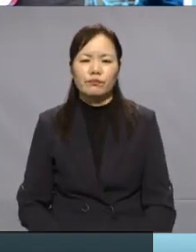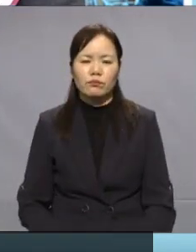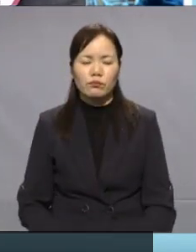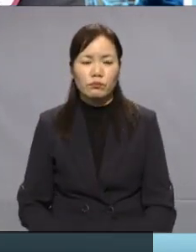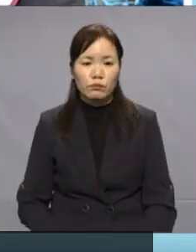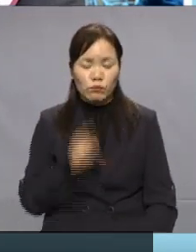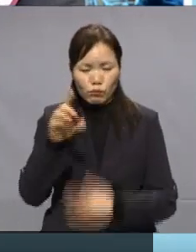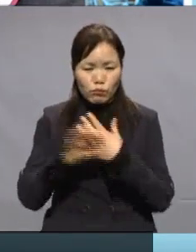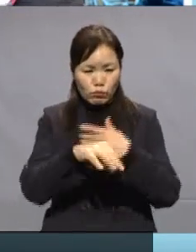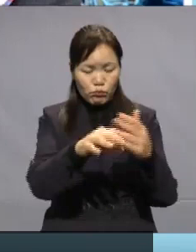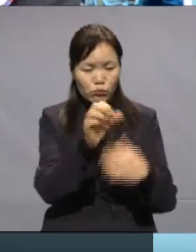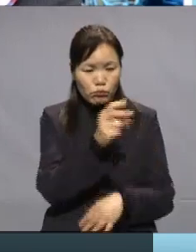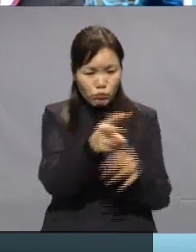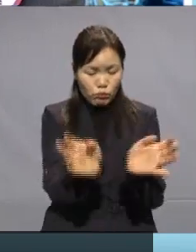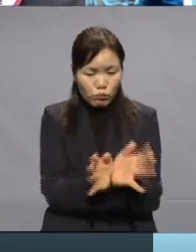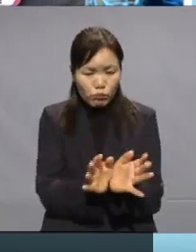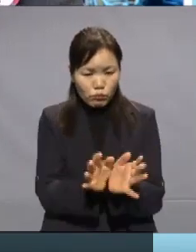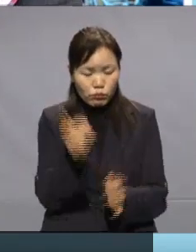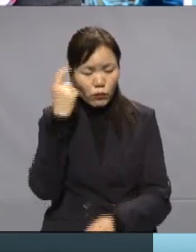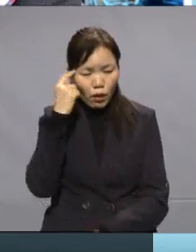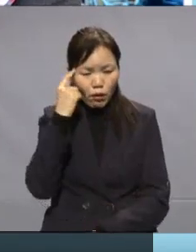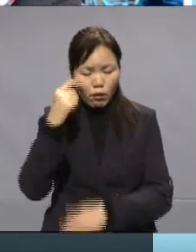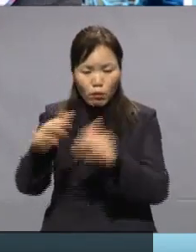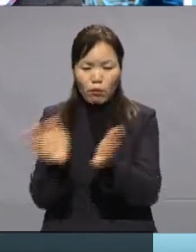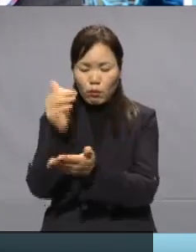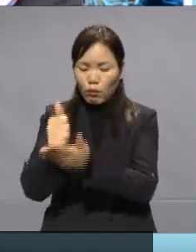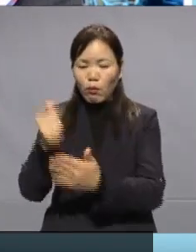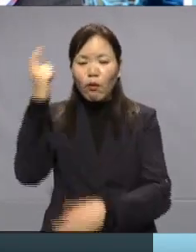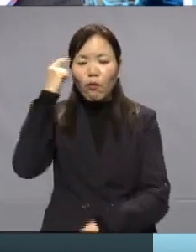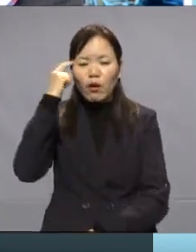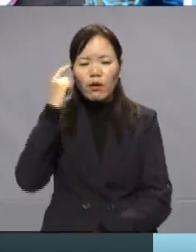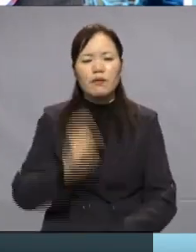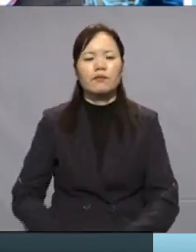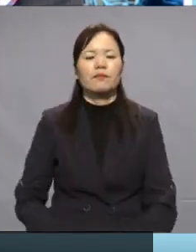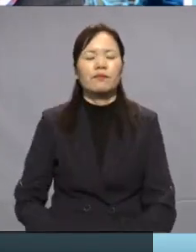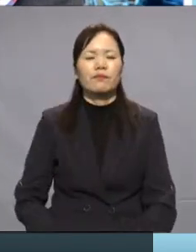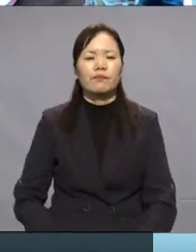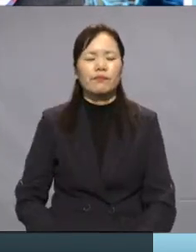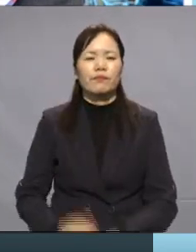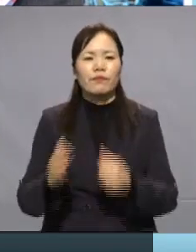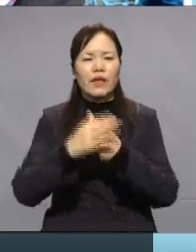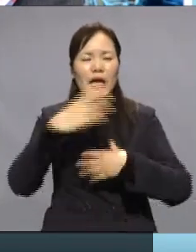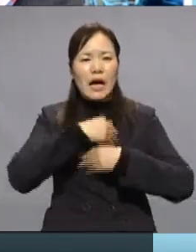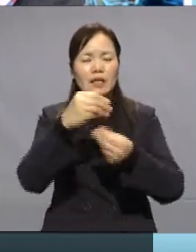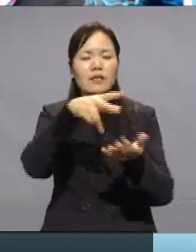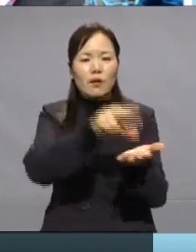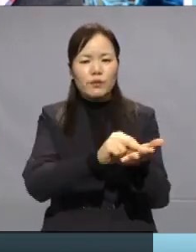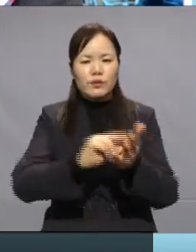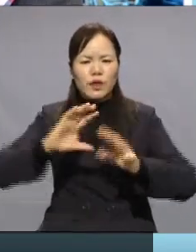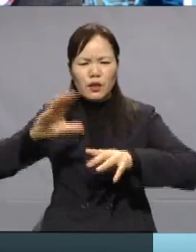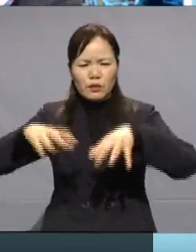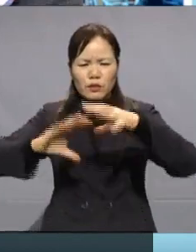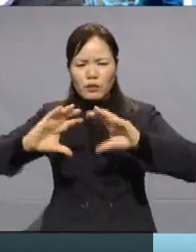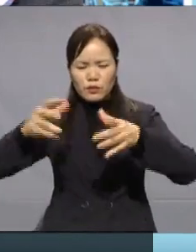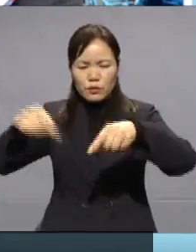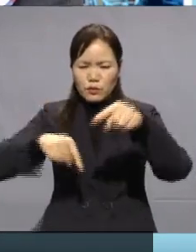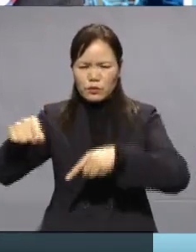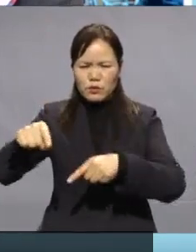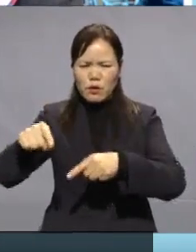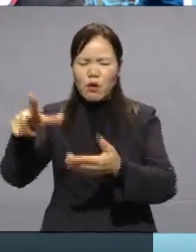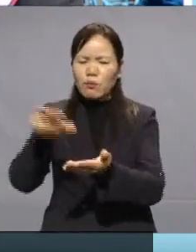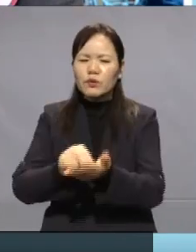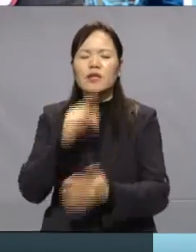여권이 있고 왜 장관을 하는 겁니까 좀 그런 측면에 있어서 안전 공백 국정 공백 이야기하기 전에